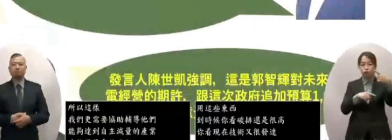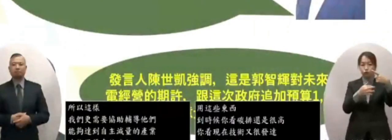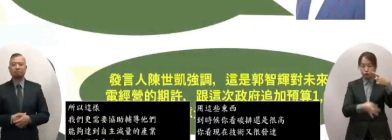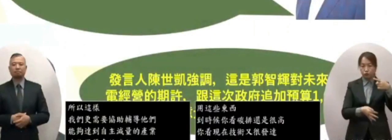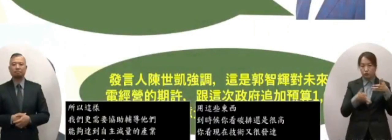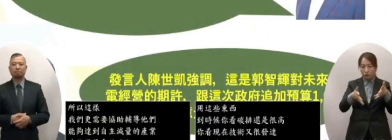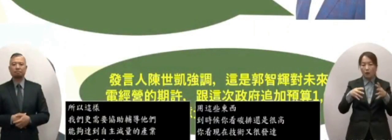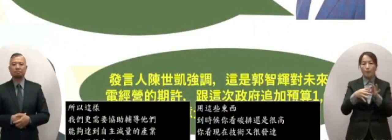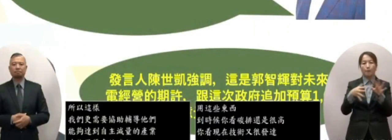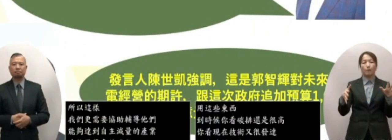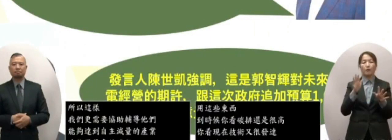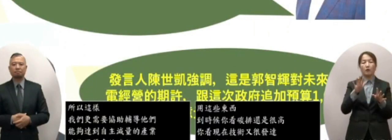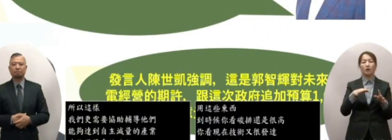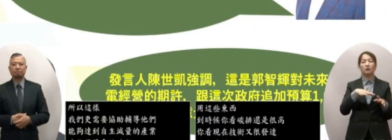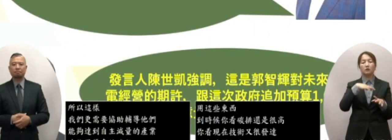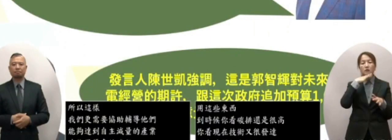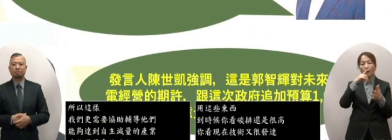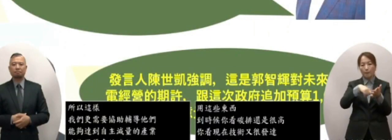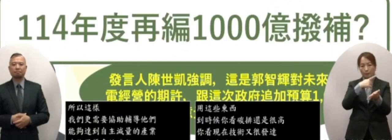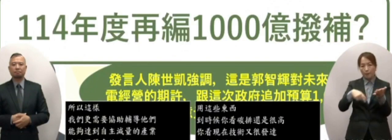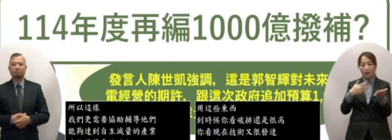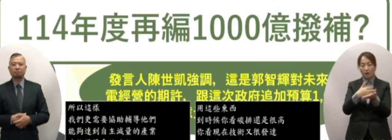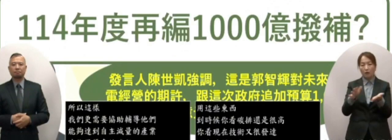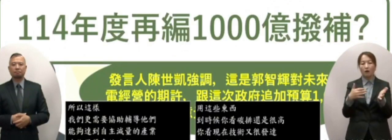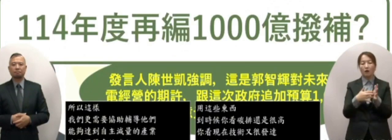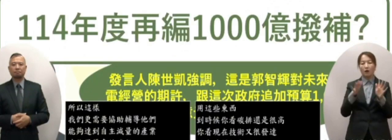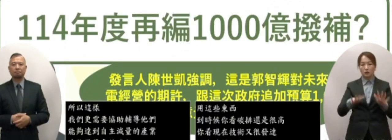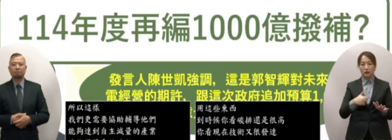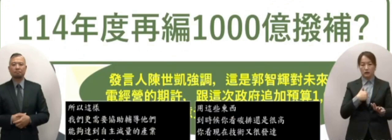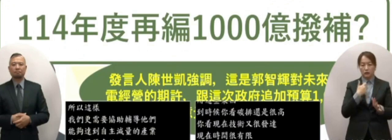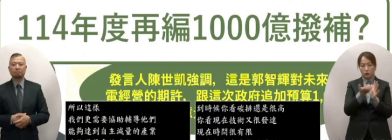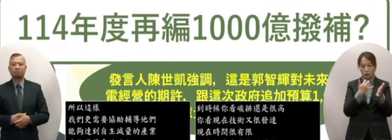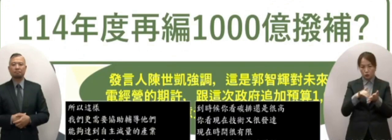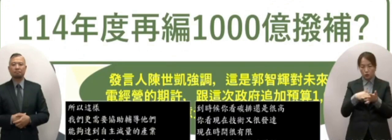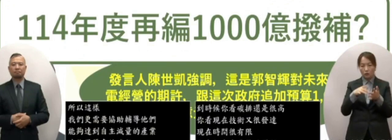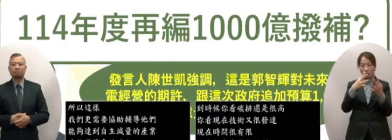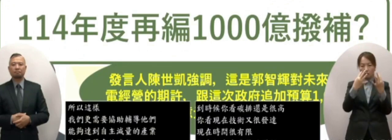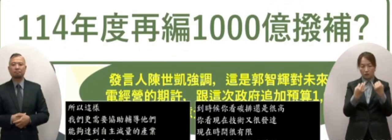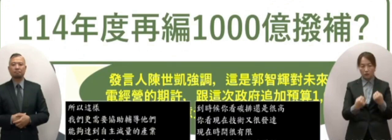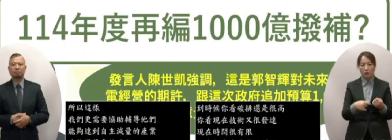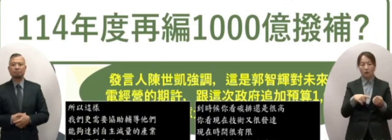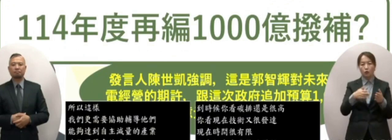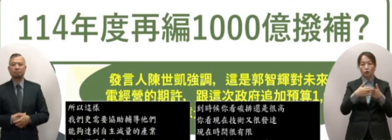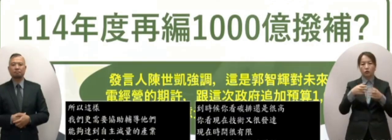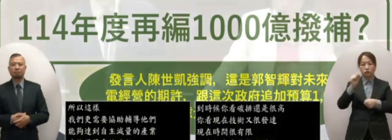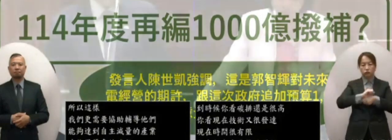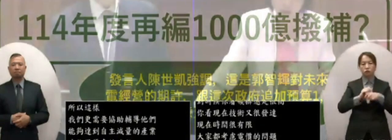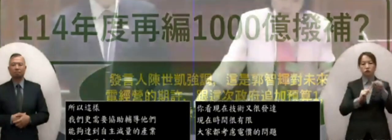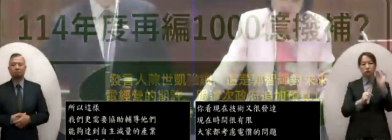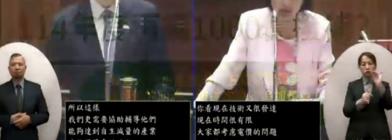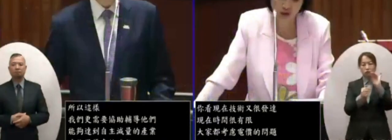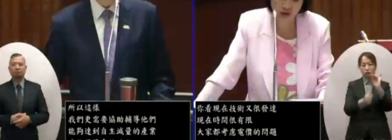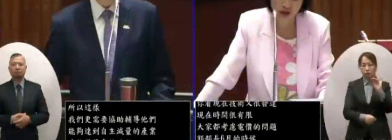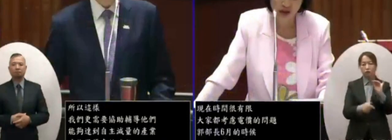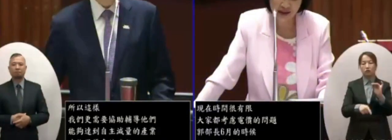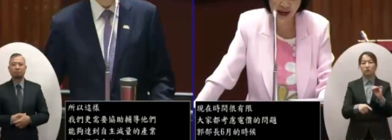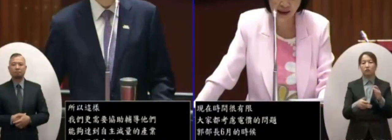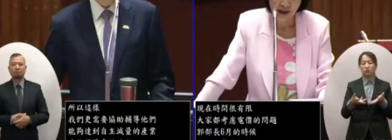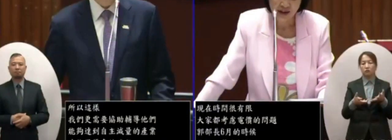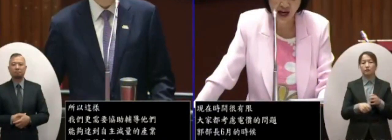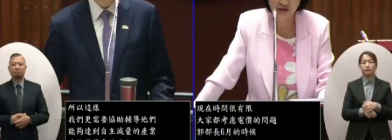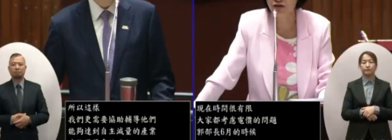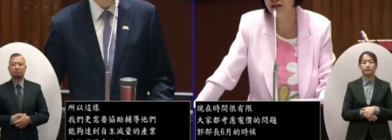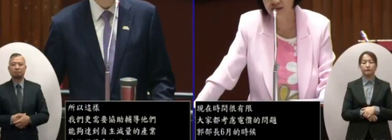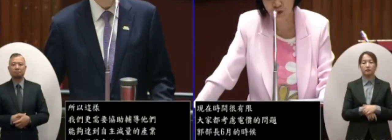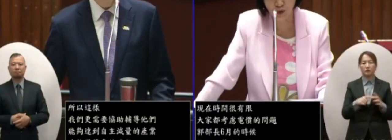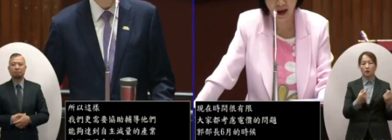好，很快就解决这个问题。但是今年我们看到的预算当中，还是要再编1000亿啊。所以我只能说，你看涨幅